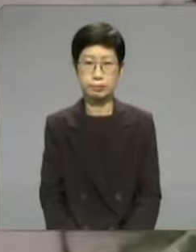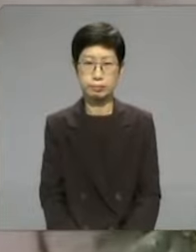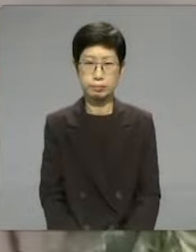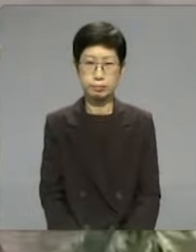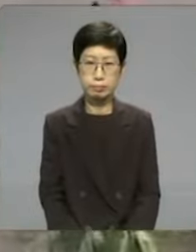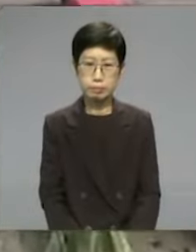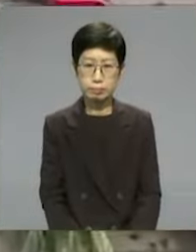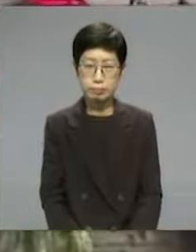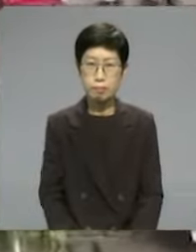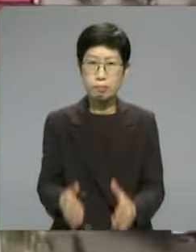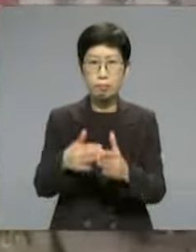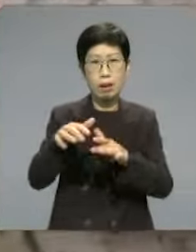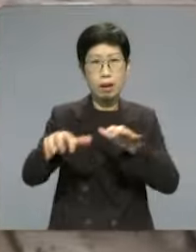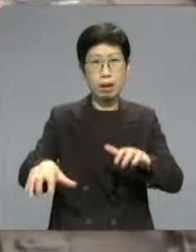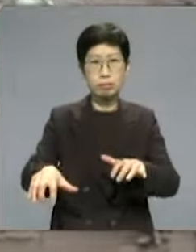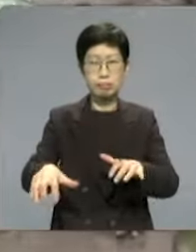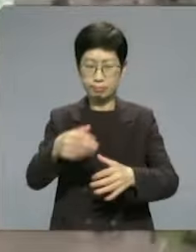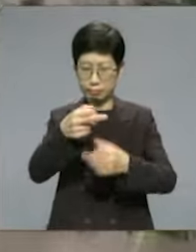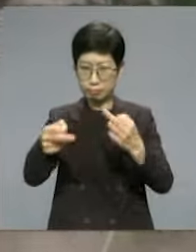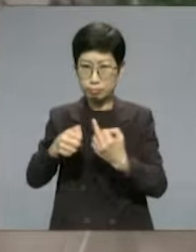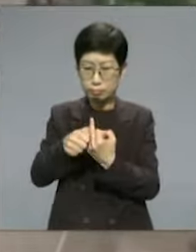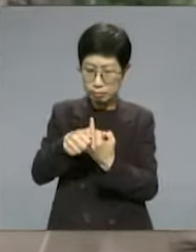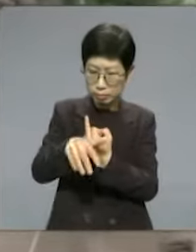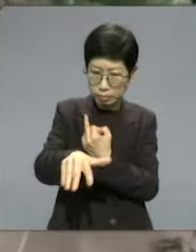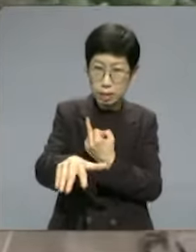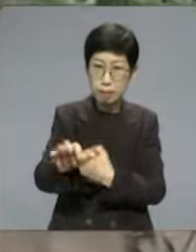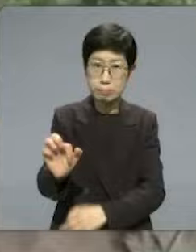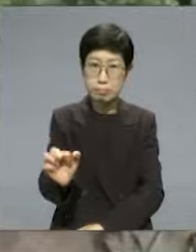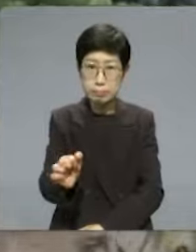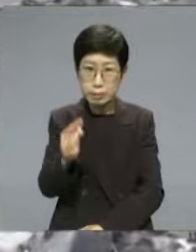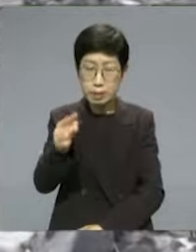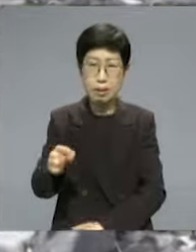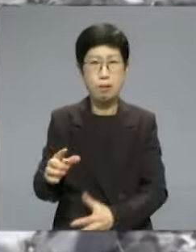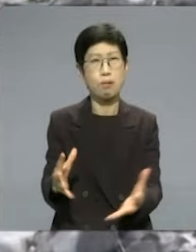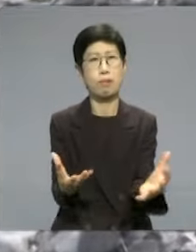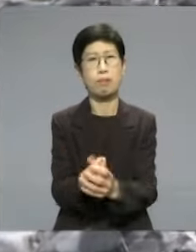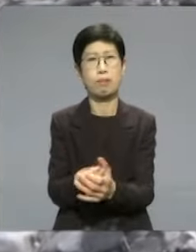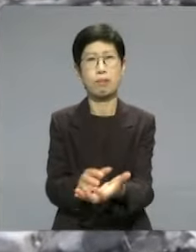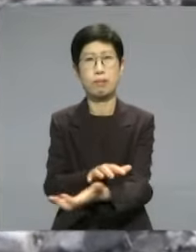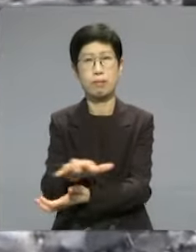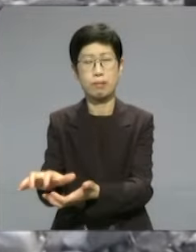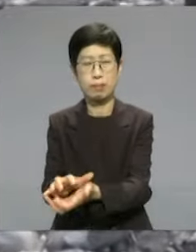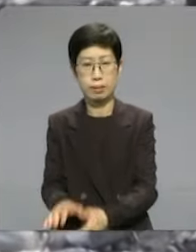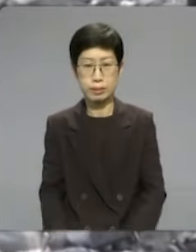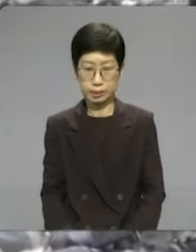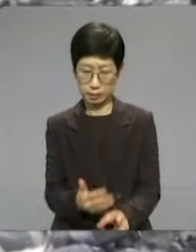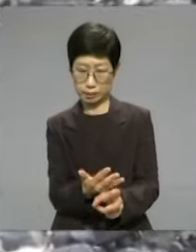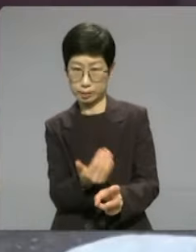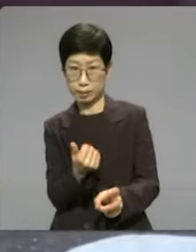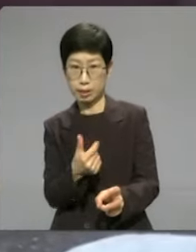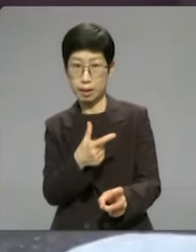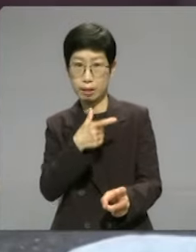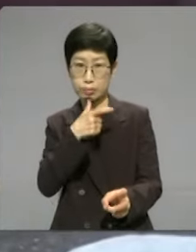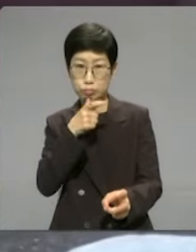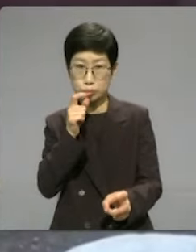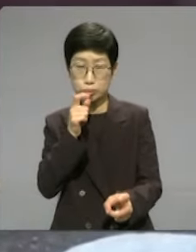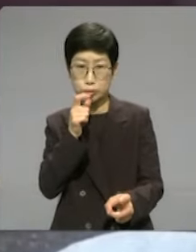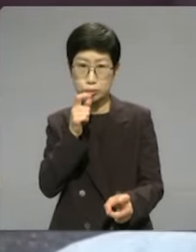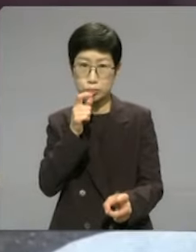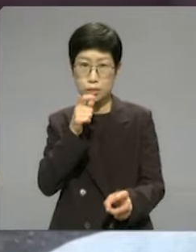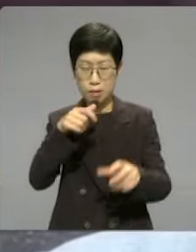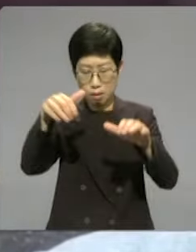홍수가 휩쓸고 간 마을이 산에서 흘러내린 토사로 온통 뒤덮였습니다. 트럭도 홍수에 휩쓸려 강가까지